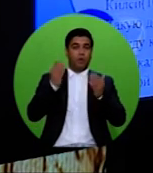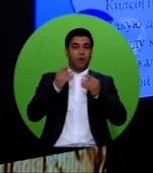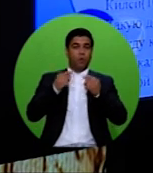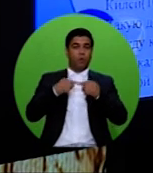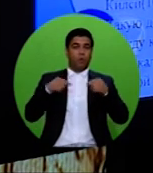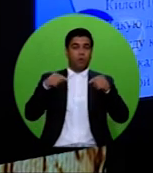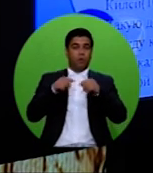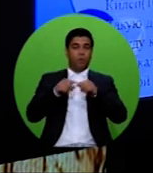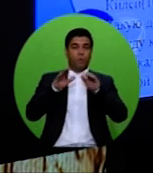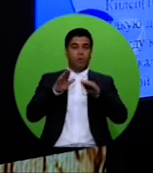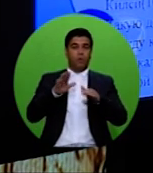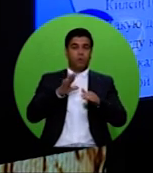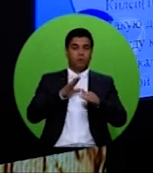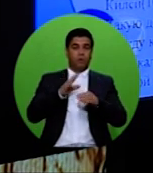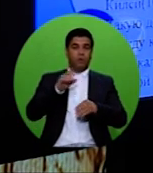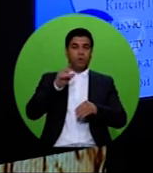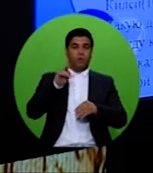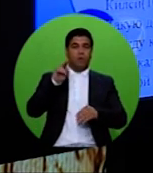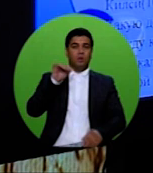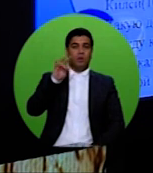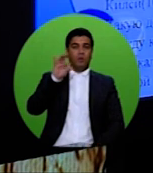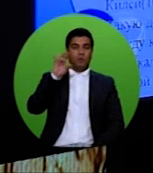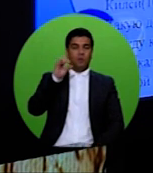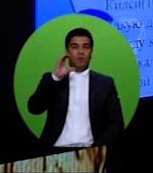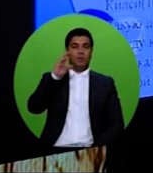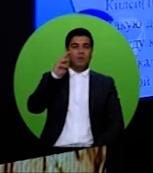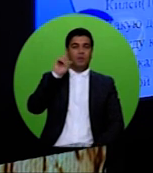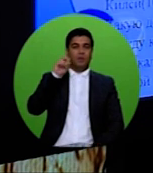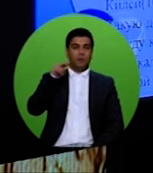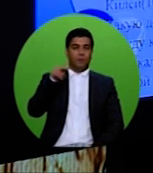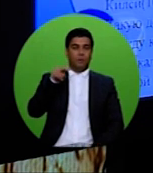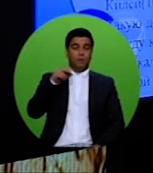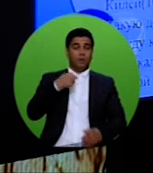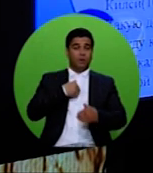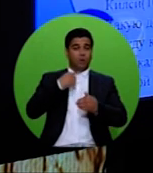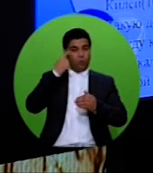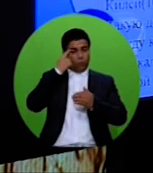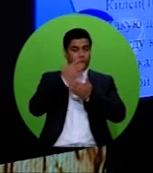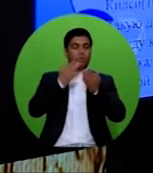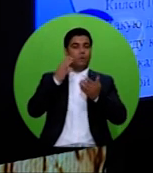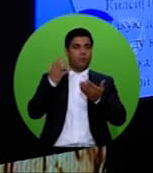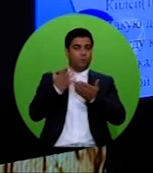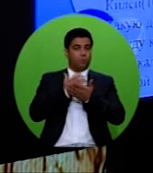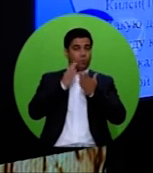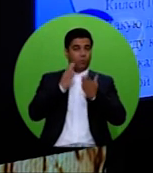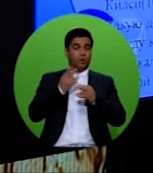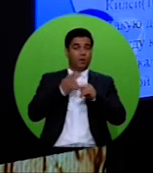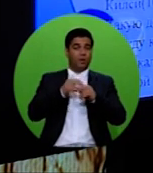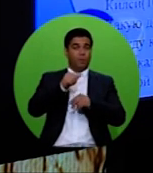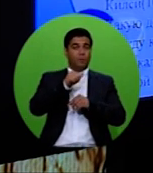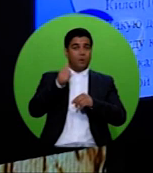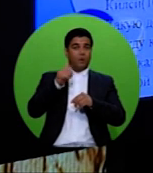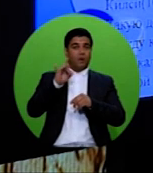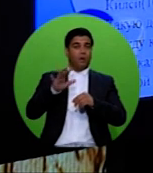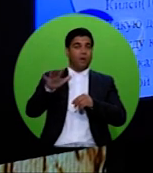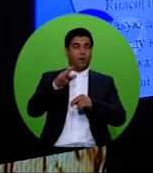округе расположена Дальварзинская степь? Я надеюсь, вы вспомнили. Это первый район,